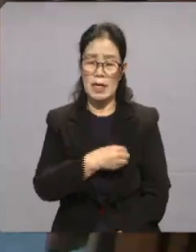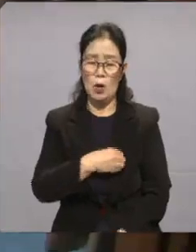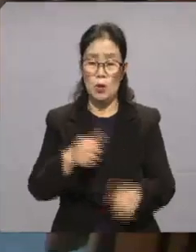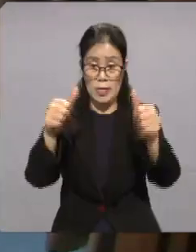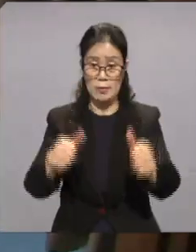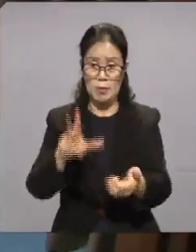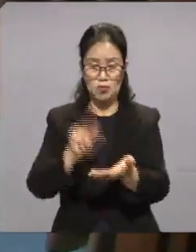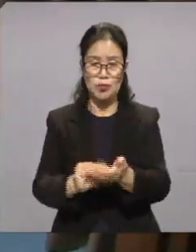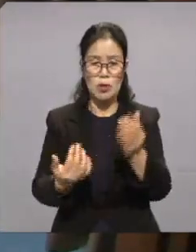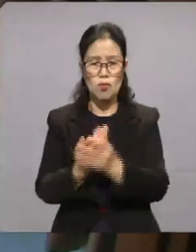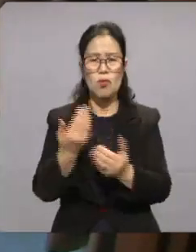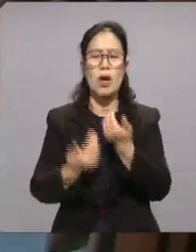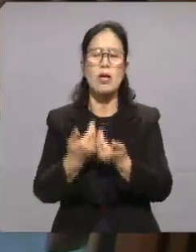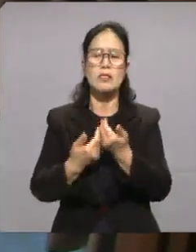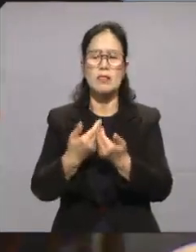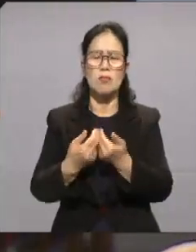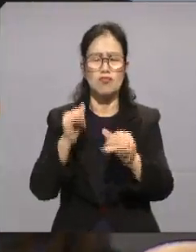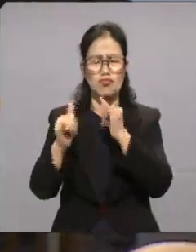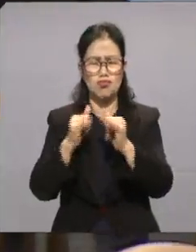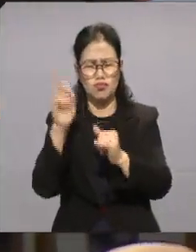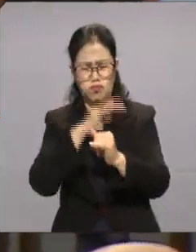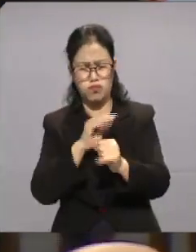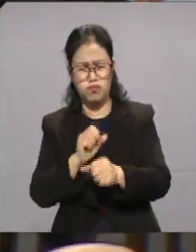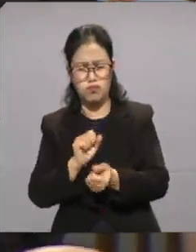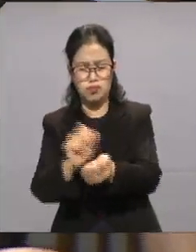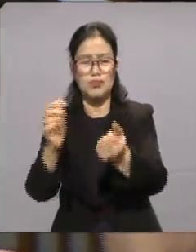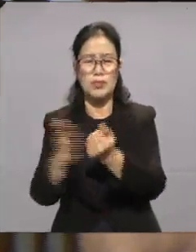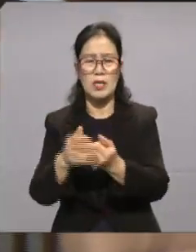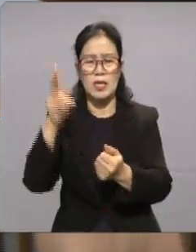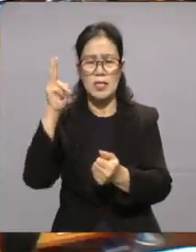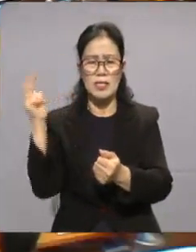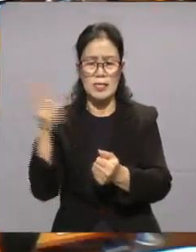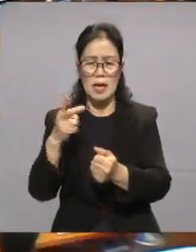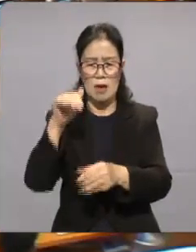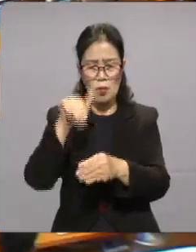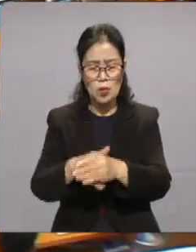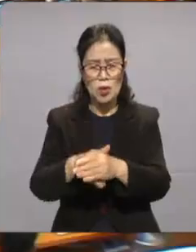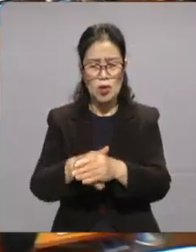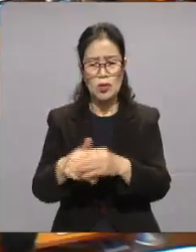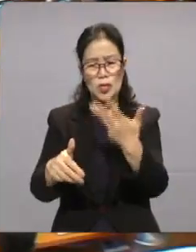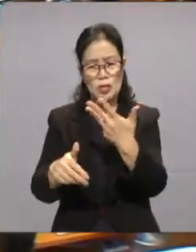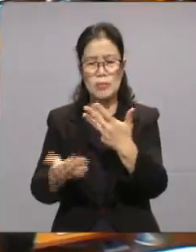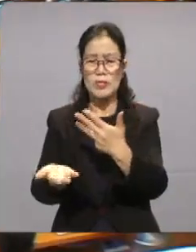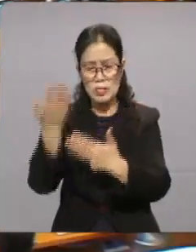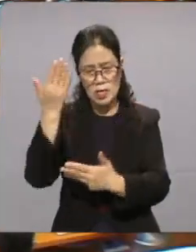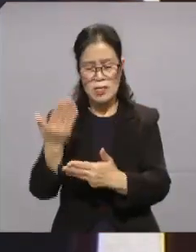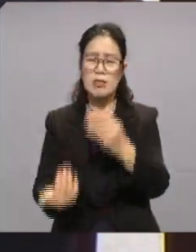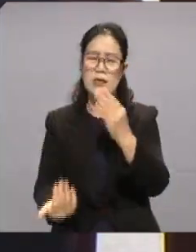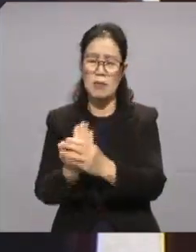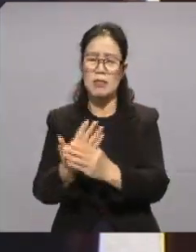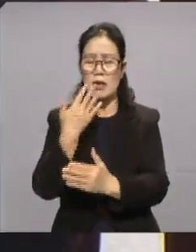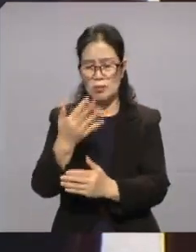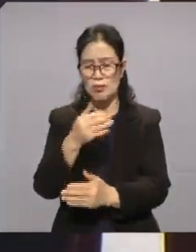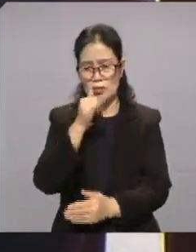논란으로 당내 갈등과 여론이 악화하면서 재표 마지노선인 표 이상의 이탈표가 발생할지 모른다는 우려가